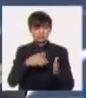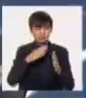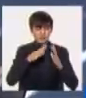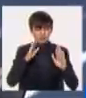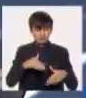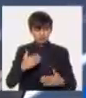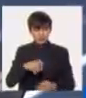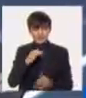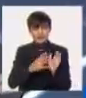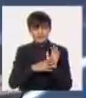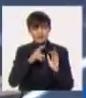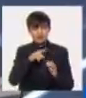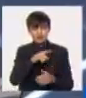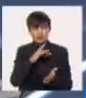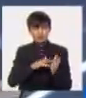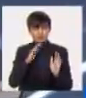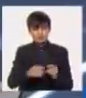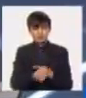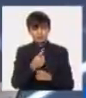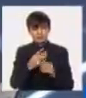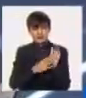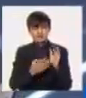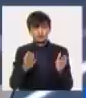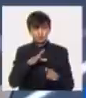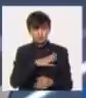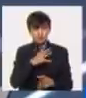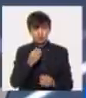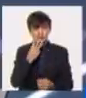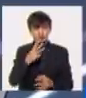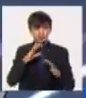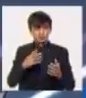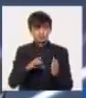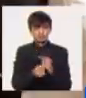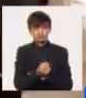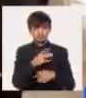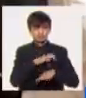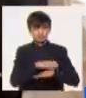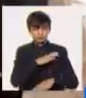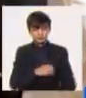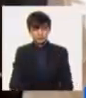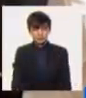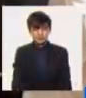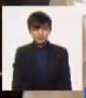9 зараженных. Однако сегодня в мегаполисе зарегистрировали еще 3 случая.